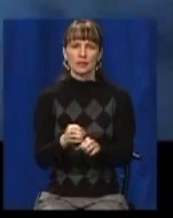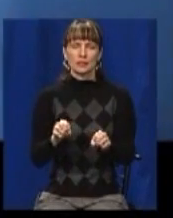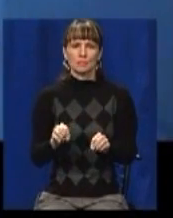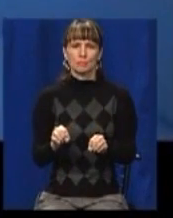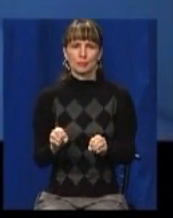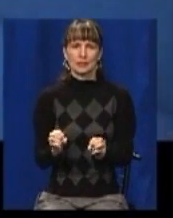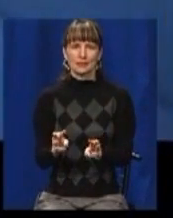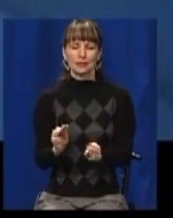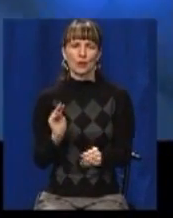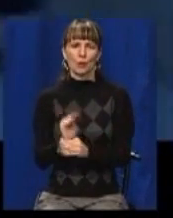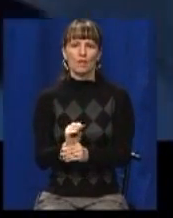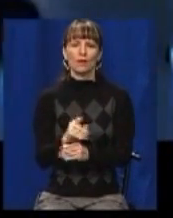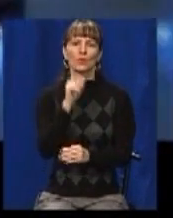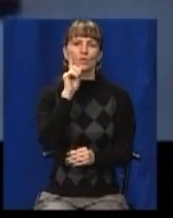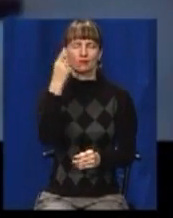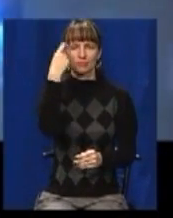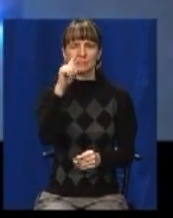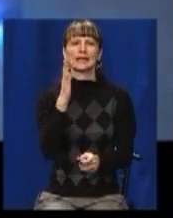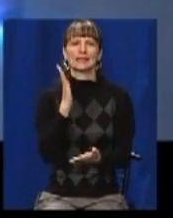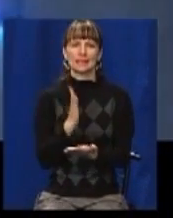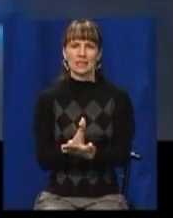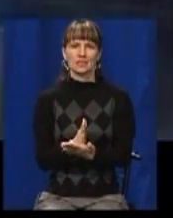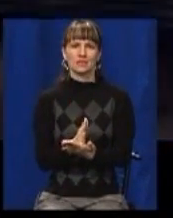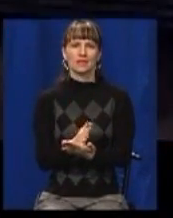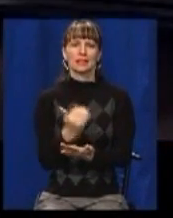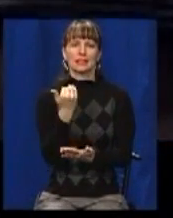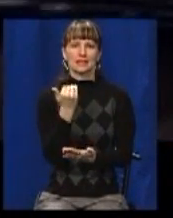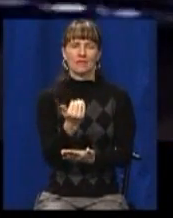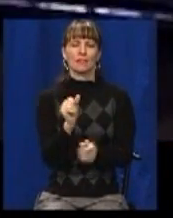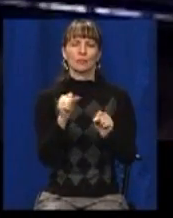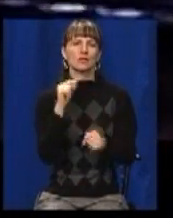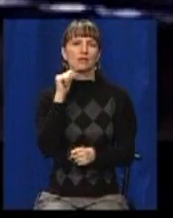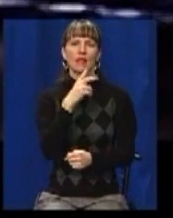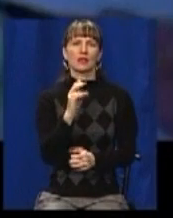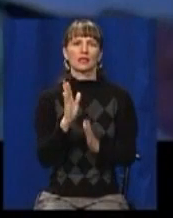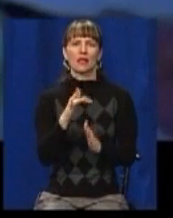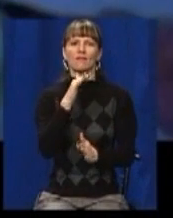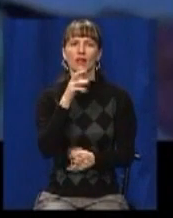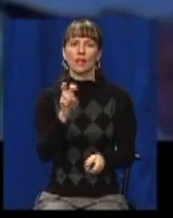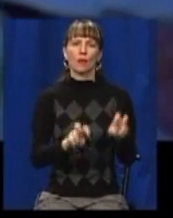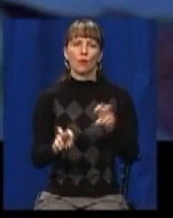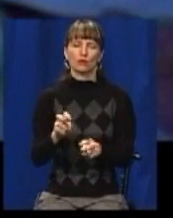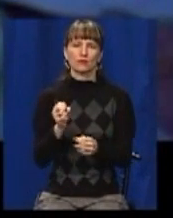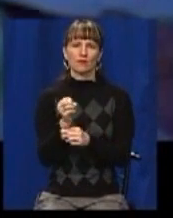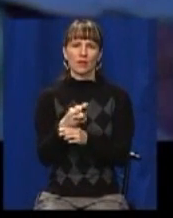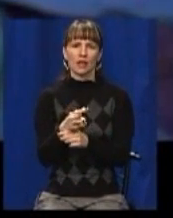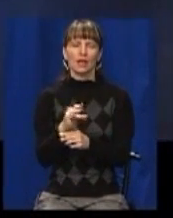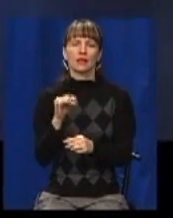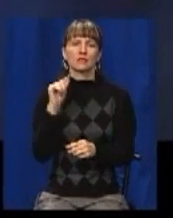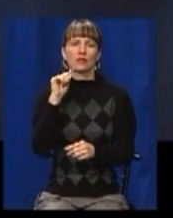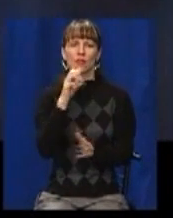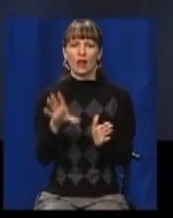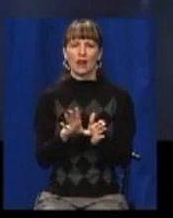підсвіткою? Так, такий цікавий та зручний винахід існує. З ними ви зможете зекономити не тільки час на пошуки ліхтарика, а й